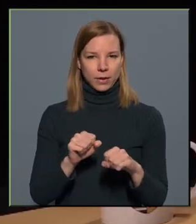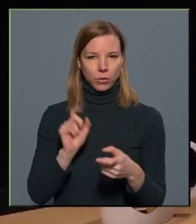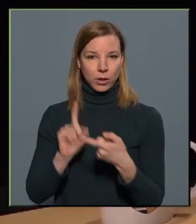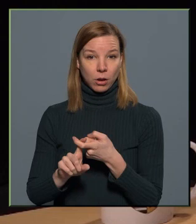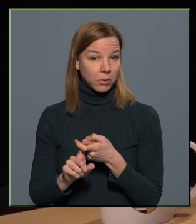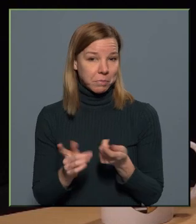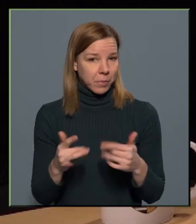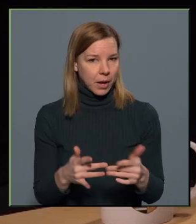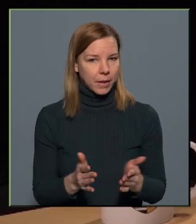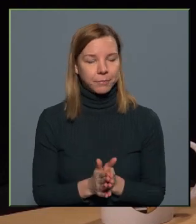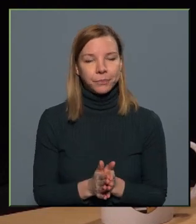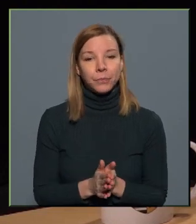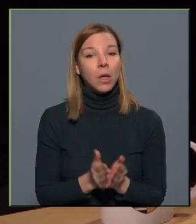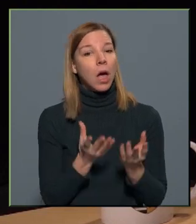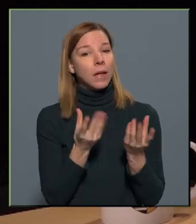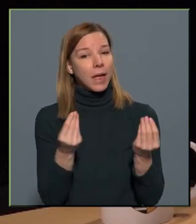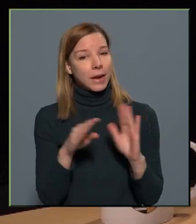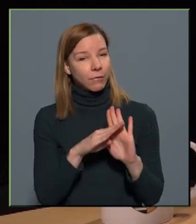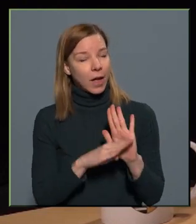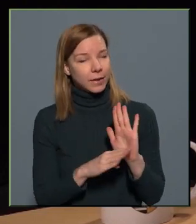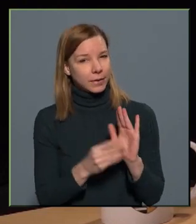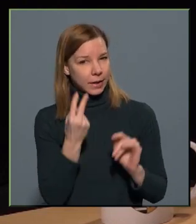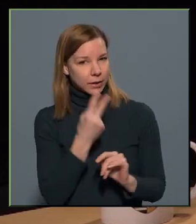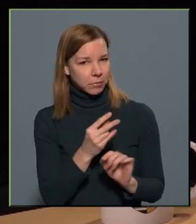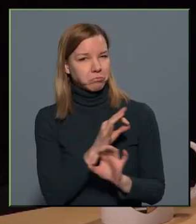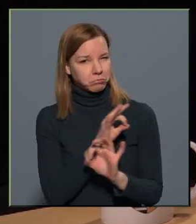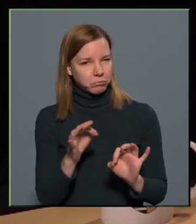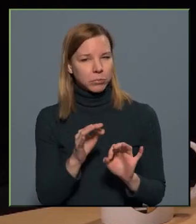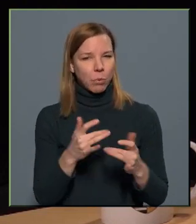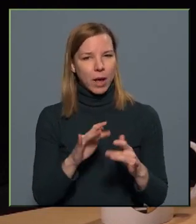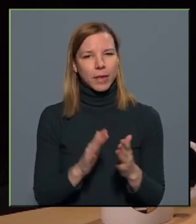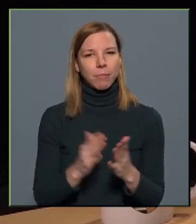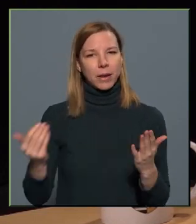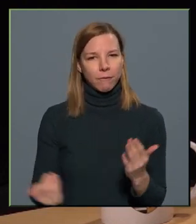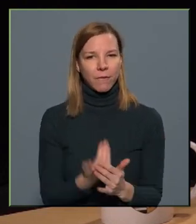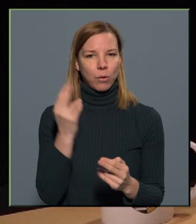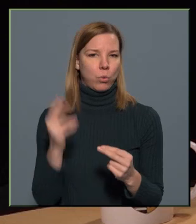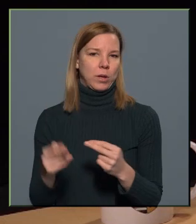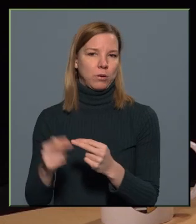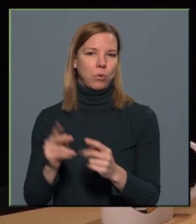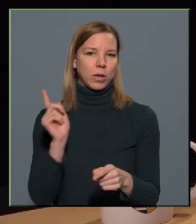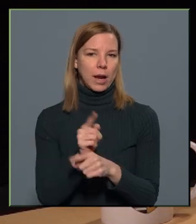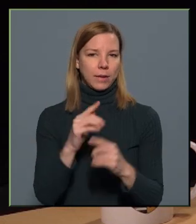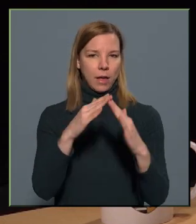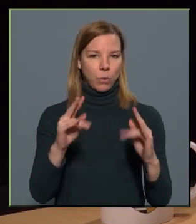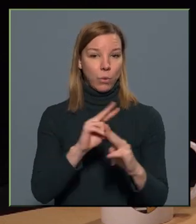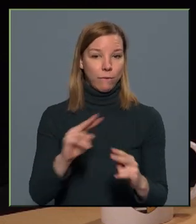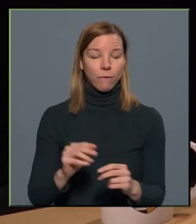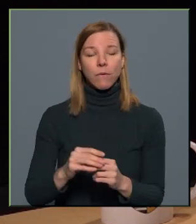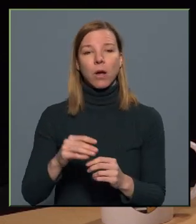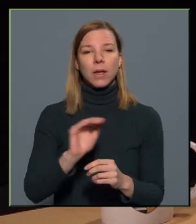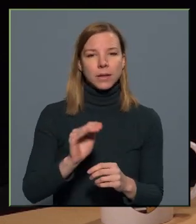Ha tárgyi feltételeket nézzük, akkor jó, hiszen felújított fogorvosi rendelőink vannak, felújított gyermek és felnőtt házi